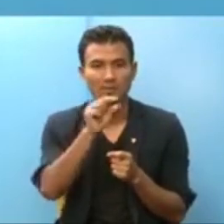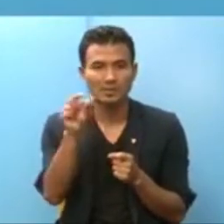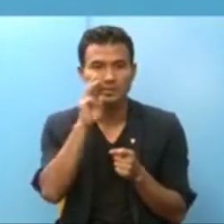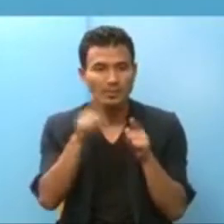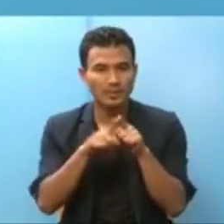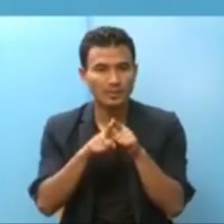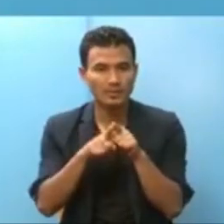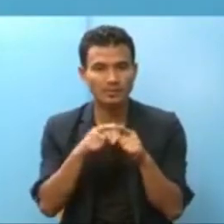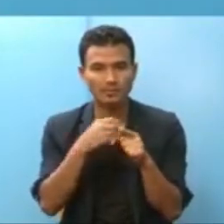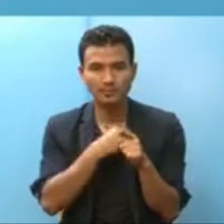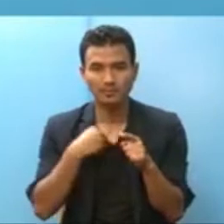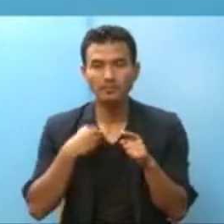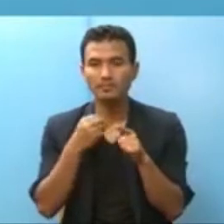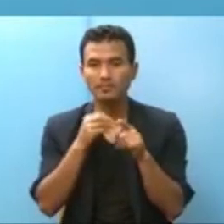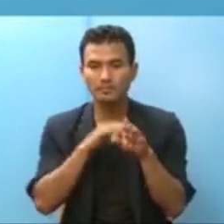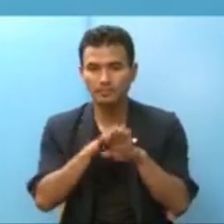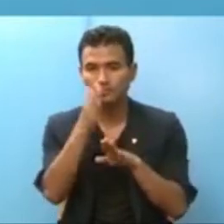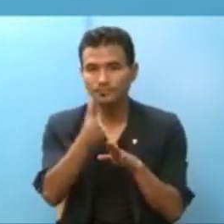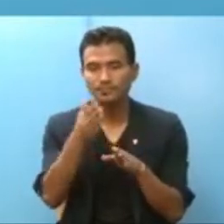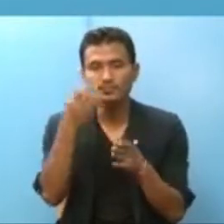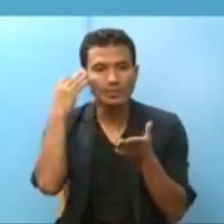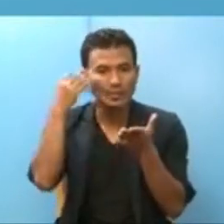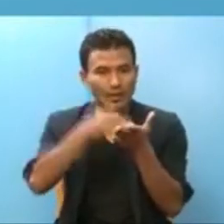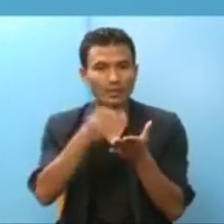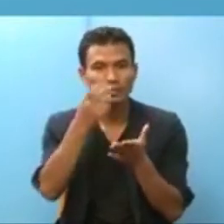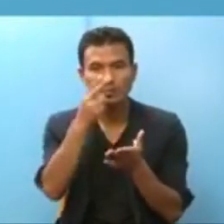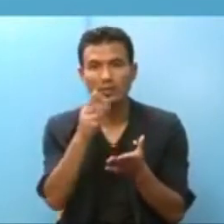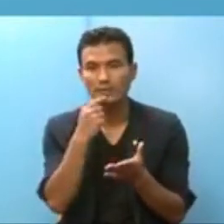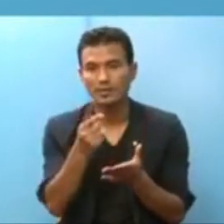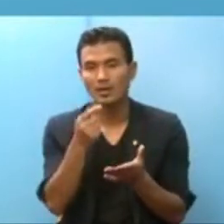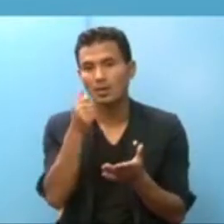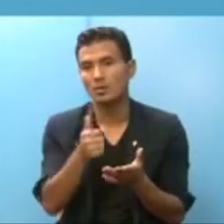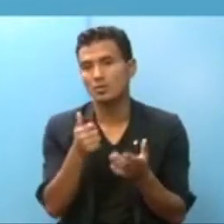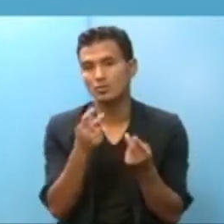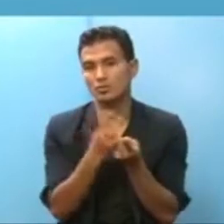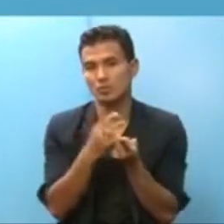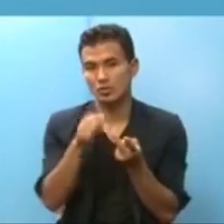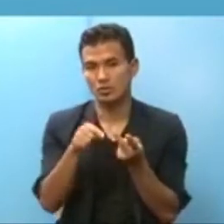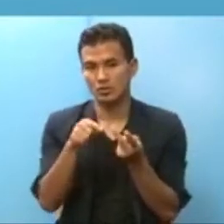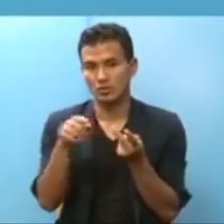स्वास्टाइले यहला कि डीशले